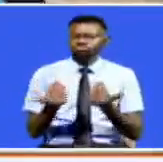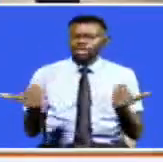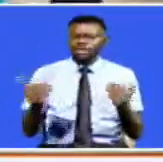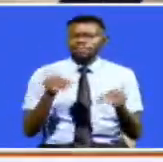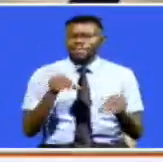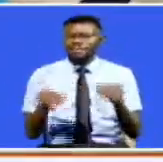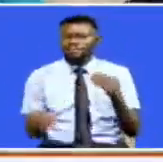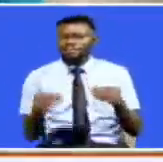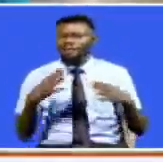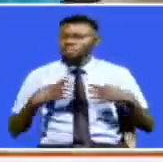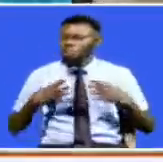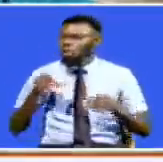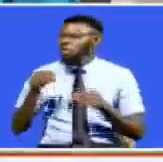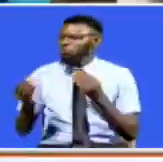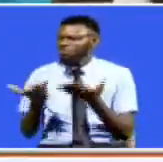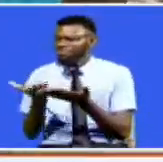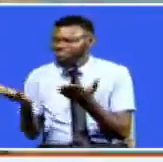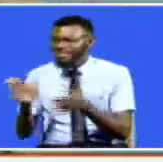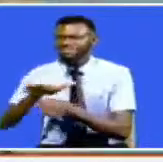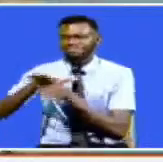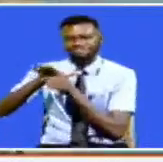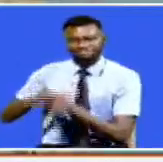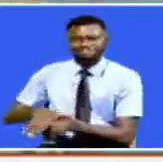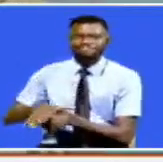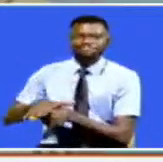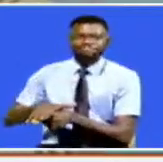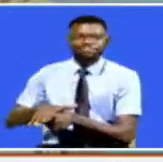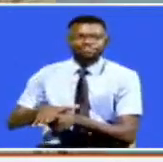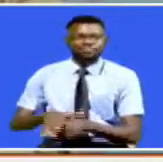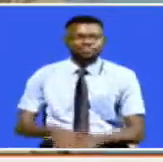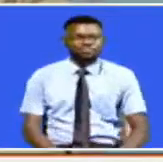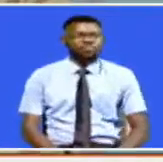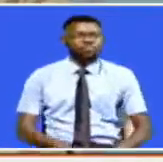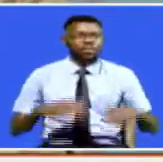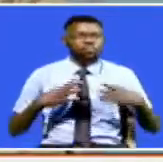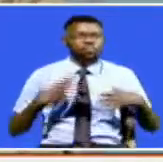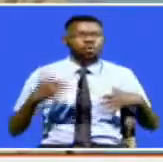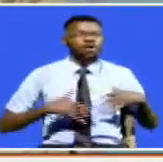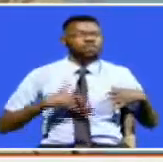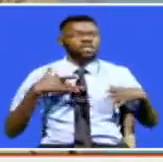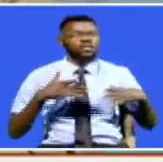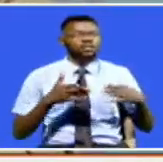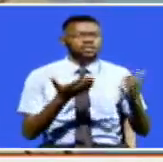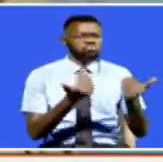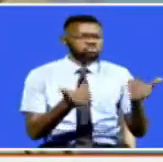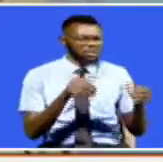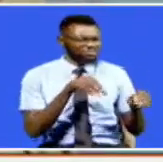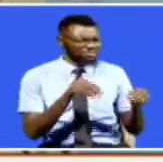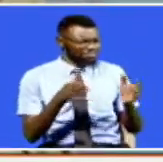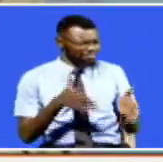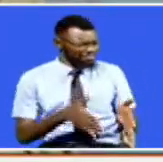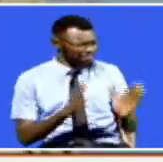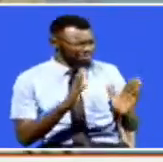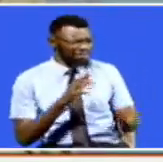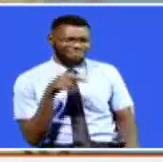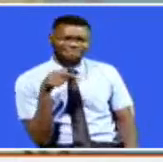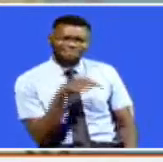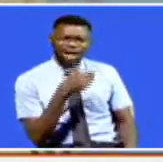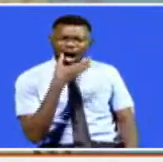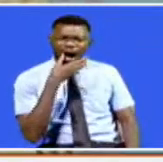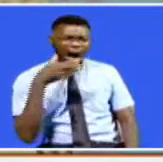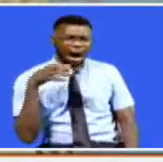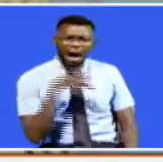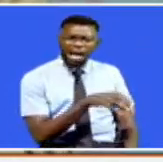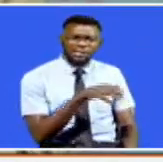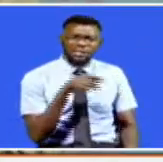ulemavu wanapitia unyanyapaa. People normally feel that any disabled child is a curse or something like that, and that